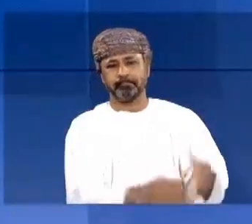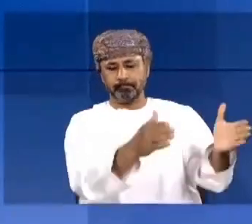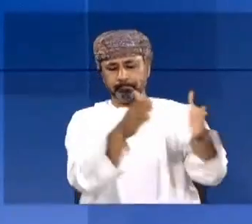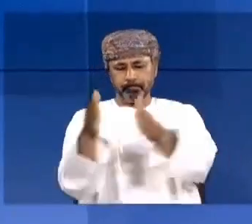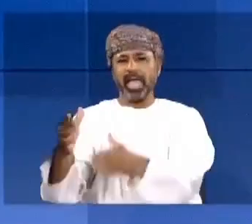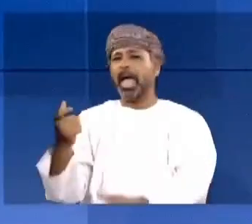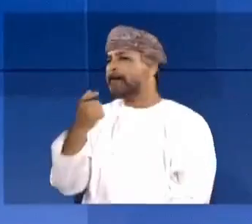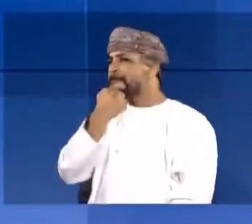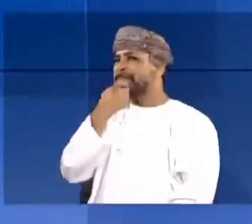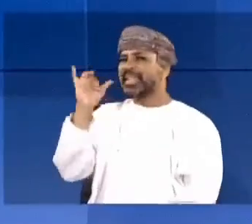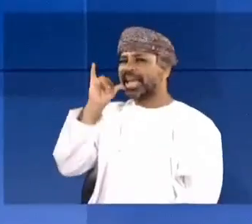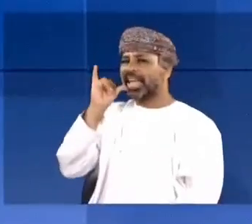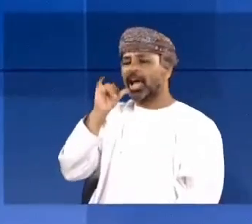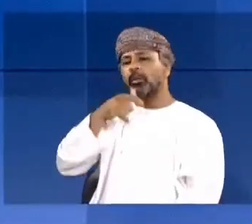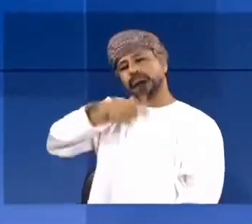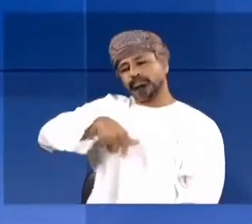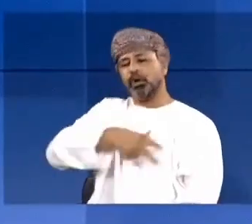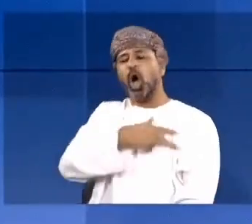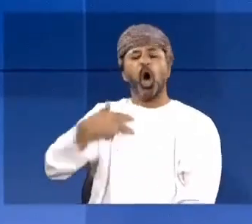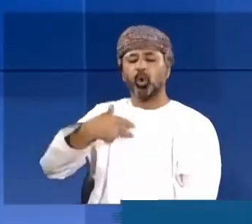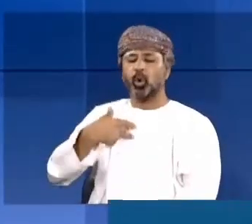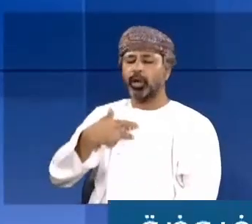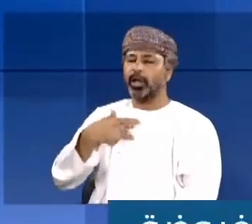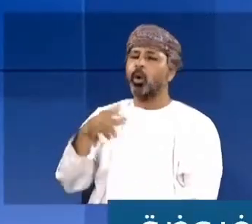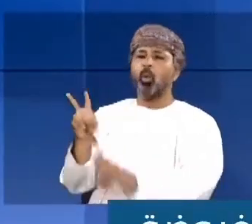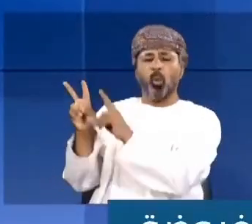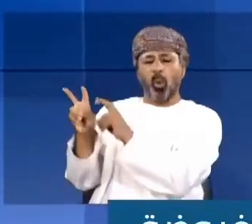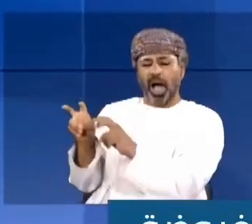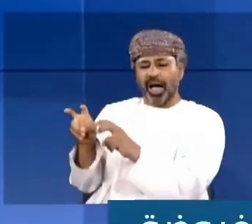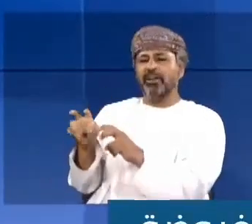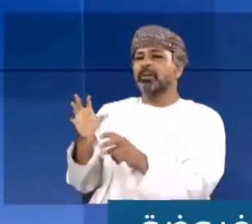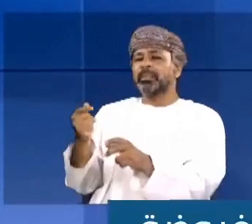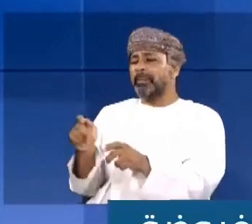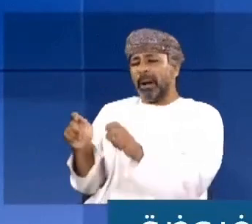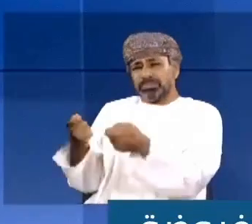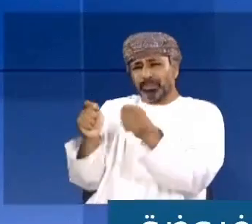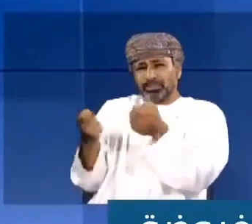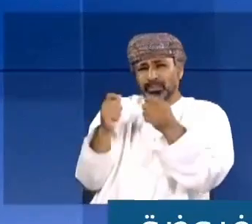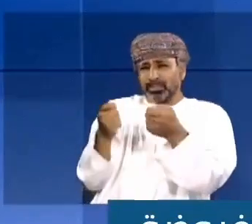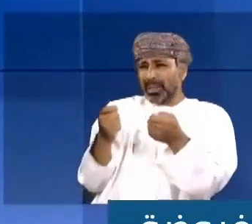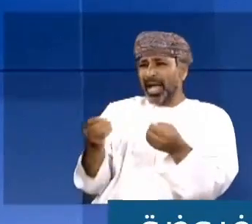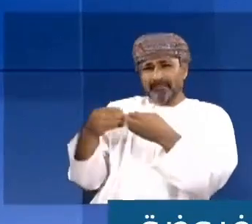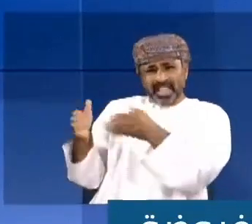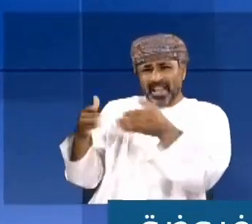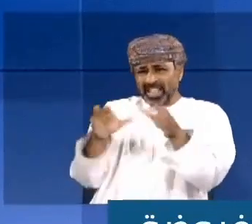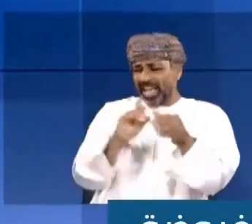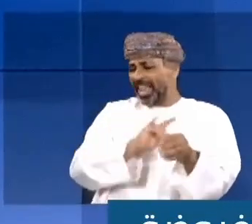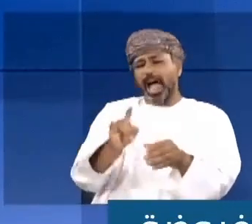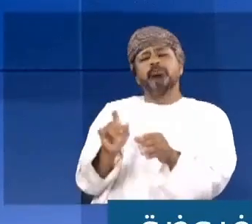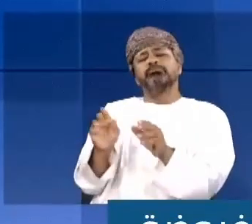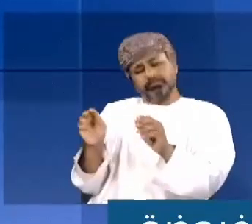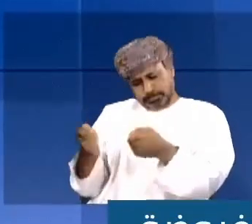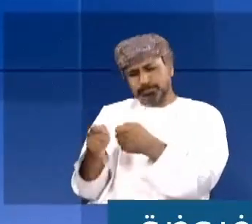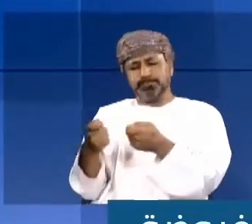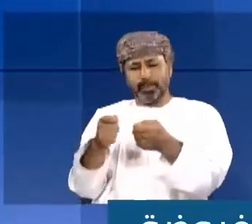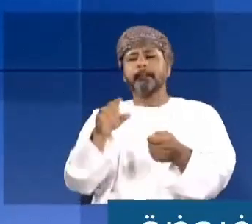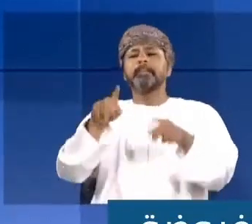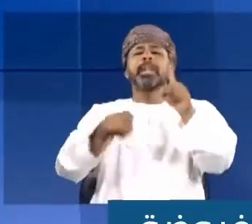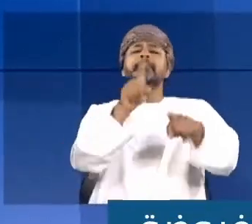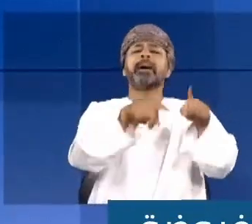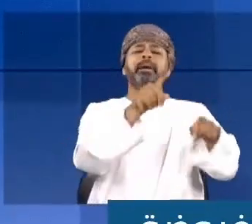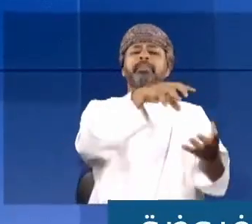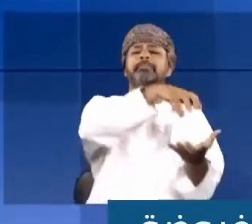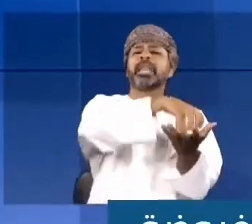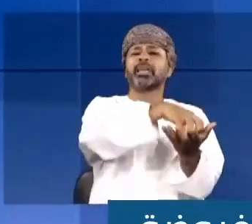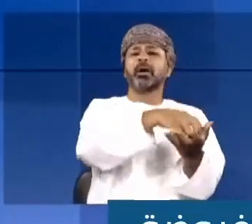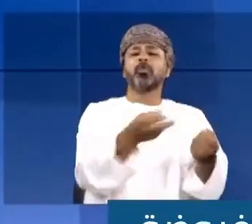في بريطانيا، أعلنت الحكومة التراجع عن تخفيف القيود المفروضة لاحتواء فيروس كورونا في بعض المناطق. وقال